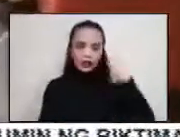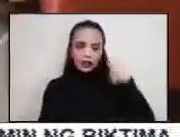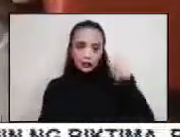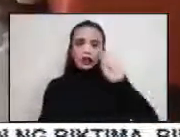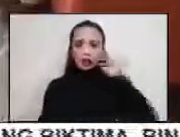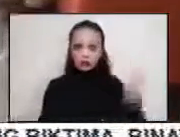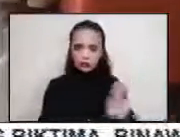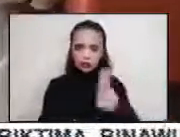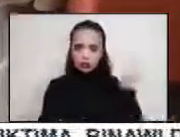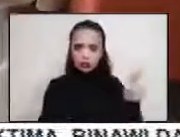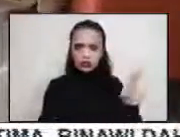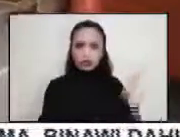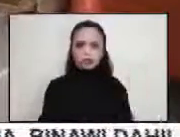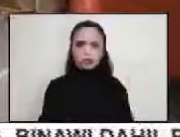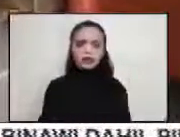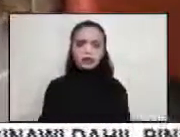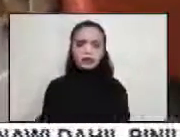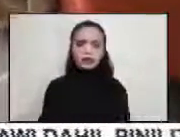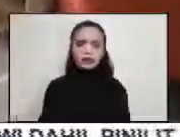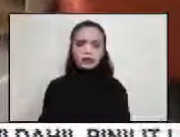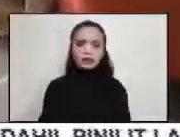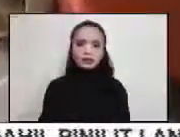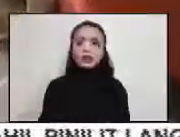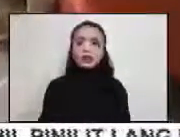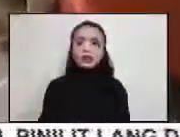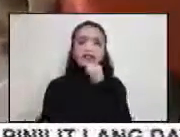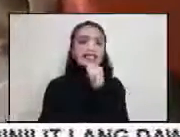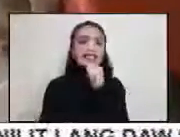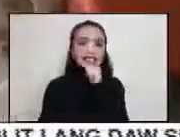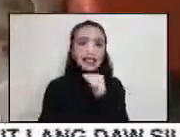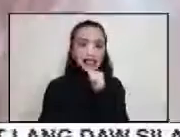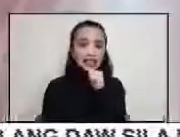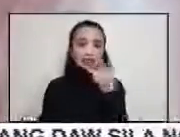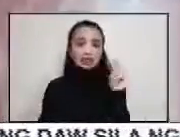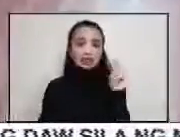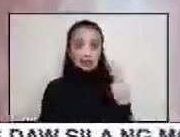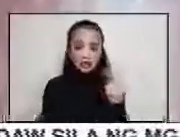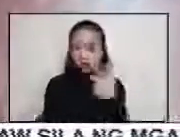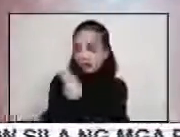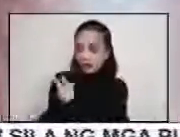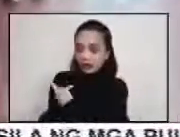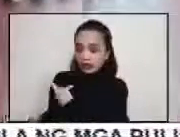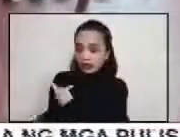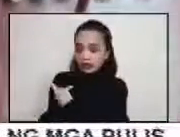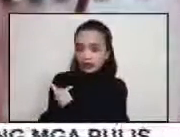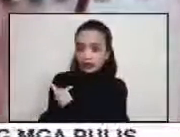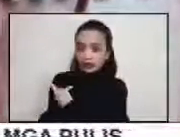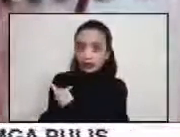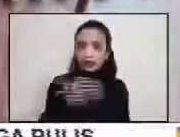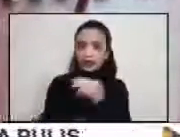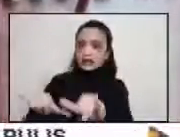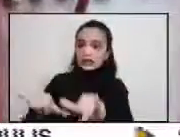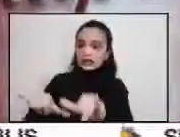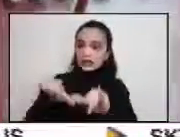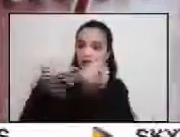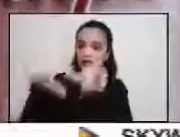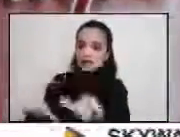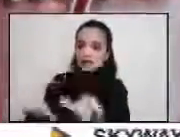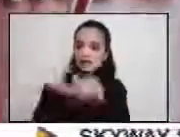Manila Times, 17 million more doses of AstraZeneca COVID-19